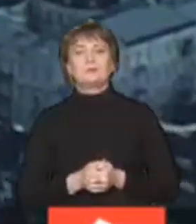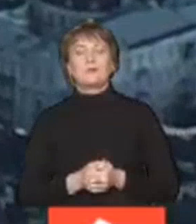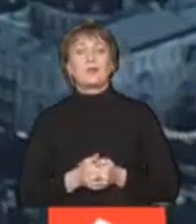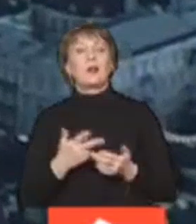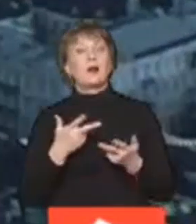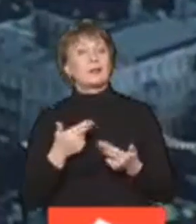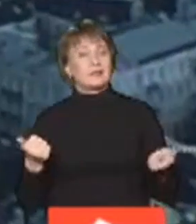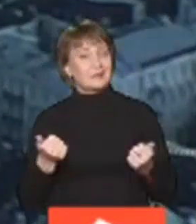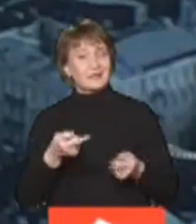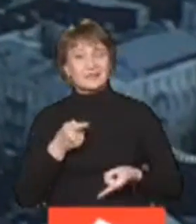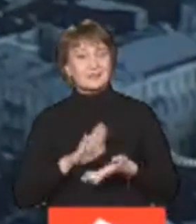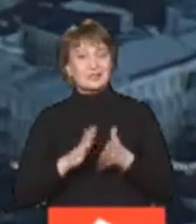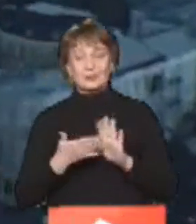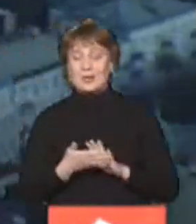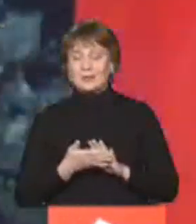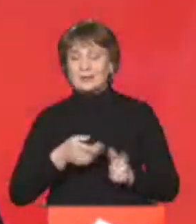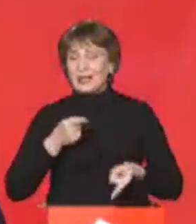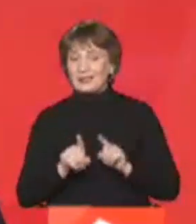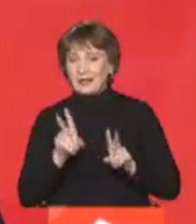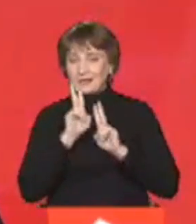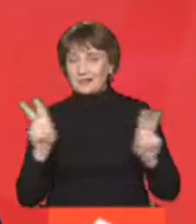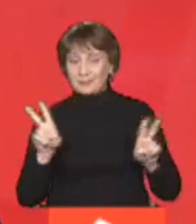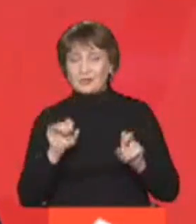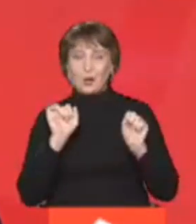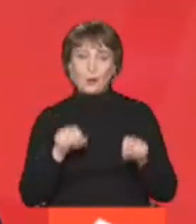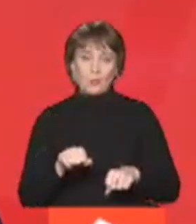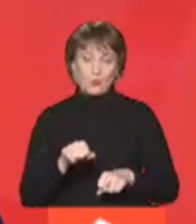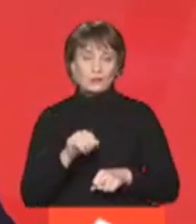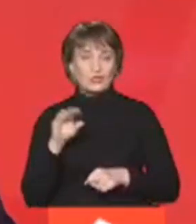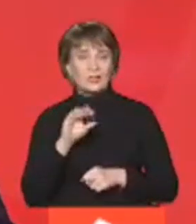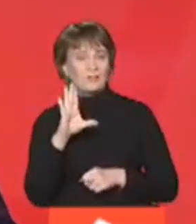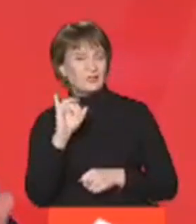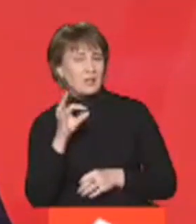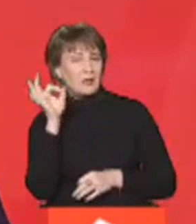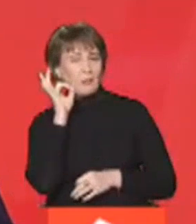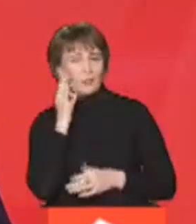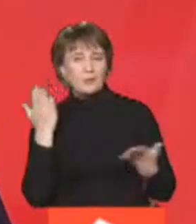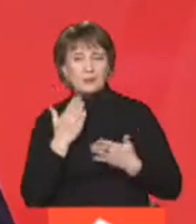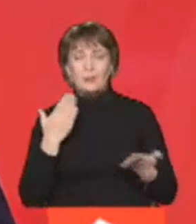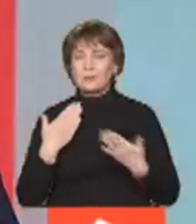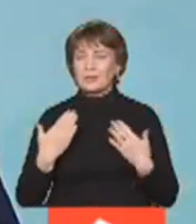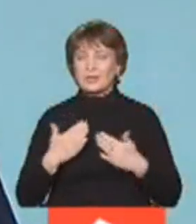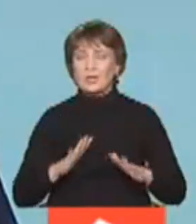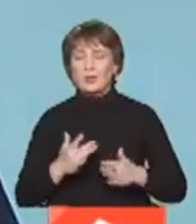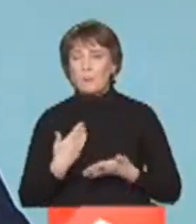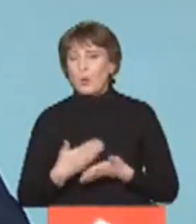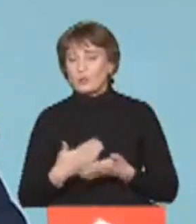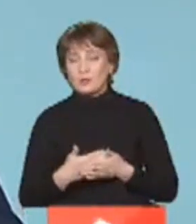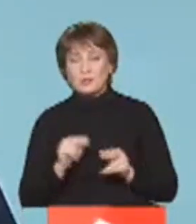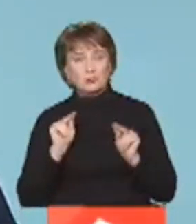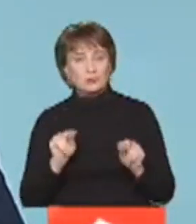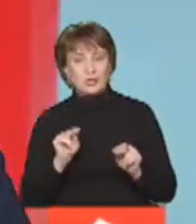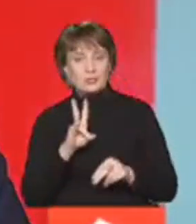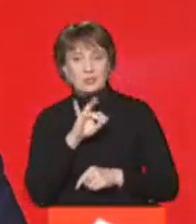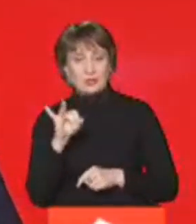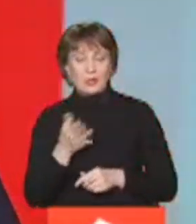Да, ну ситуація реально не пересічна. Не знаю, можливо, Володимир Фесенко пам'ятає про якийсь прецедент подібний. Я, чесно, ні, але